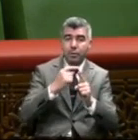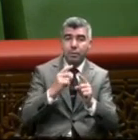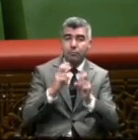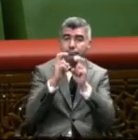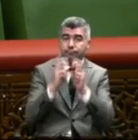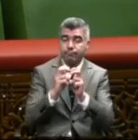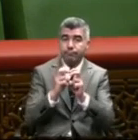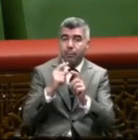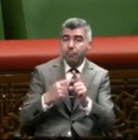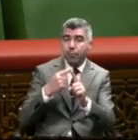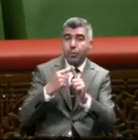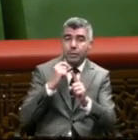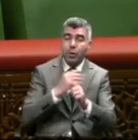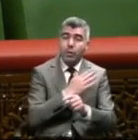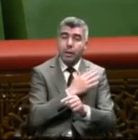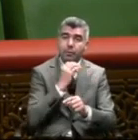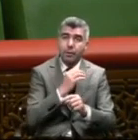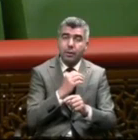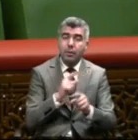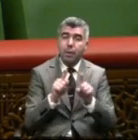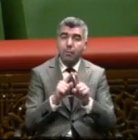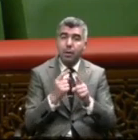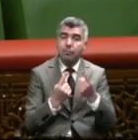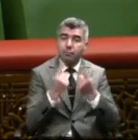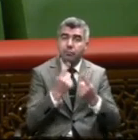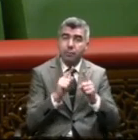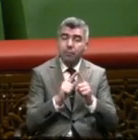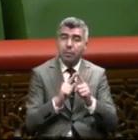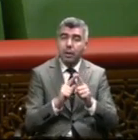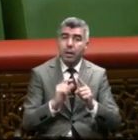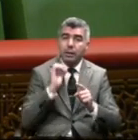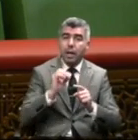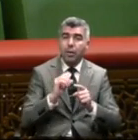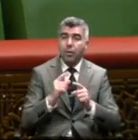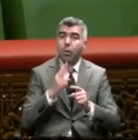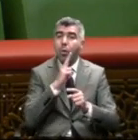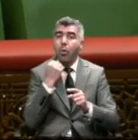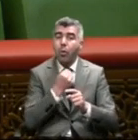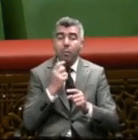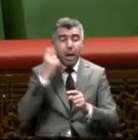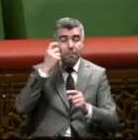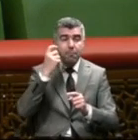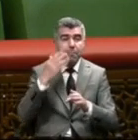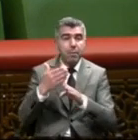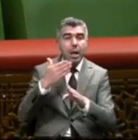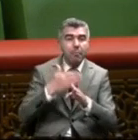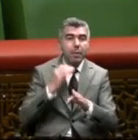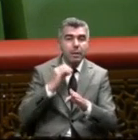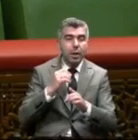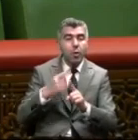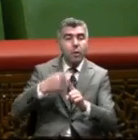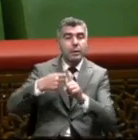وبالتالي السيد الوزير هل يمكن اعتبار هذه الخطوه مجازفه بالنسبه للحكومه بغ على الايجابيات التي